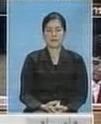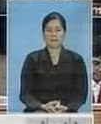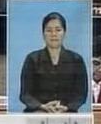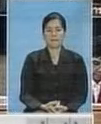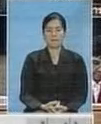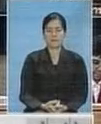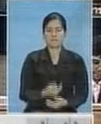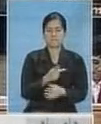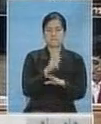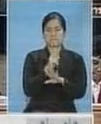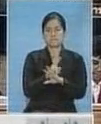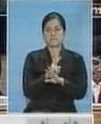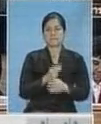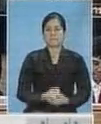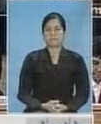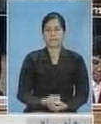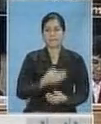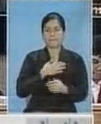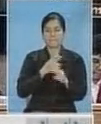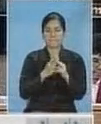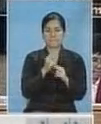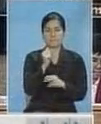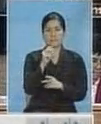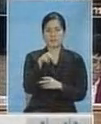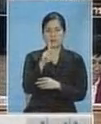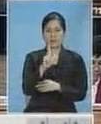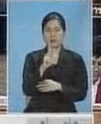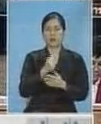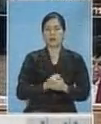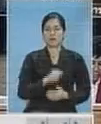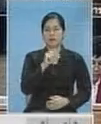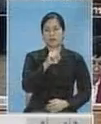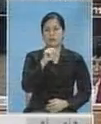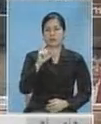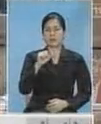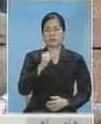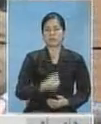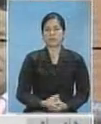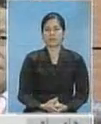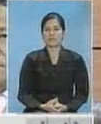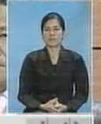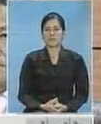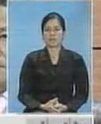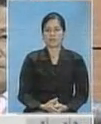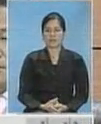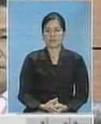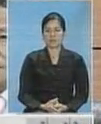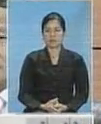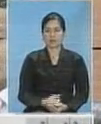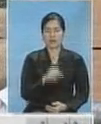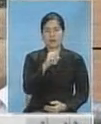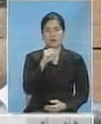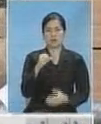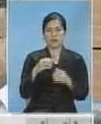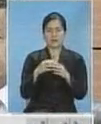กับเรียนท่านประธานสภาที่เคารพผมอภิลักษ์โกสายโยธินสมาชิกสภาผู้แทนราษฎรแบบระบบบัญชีรายชื่อจากพรรคประชา